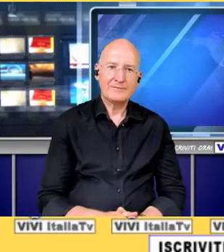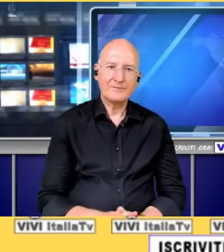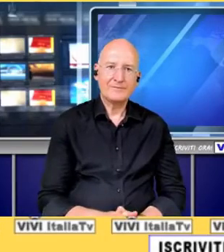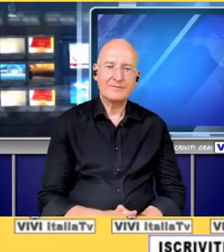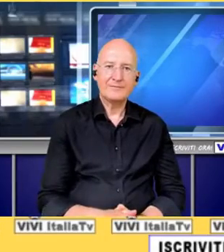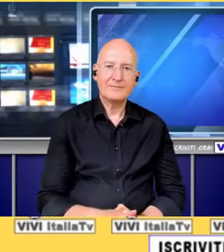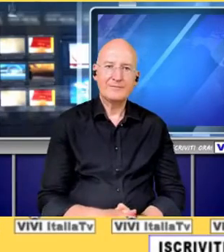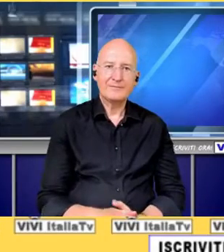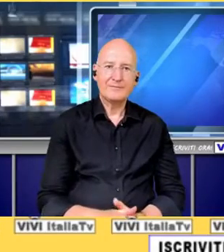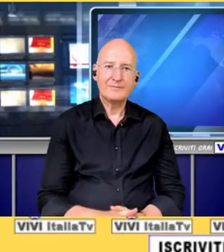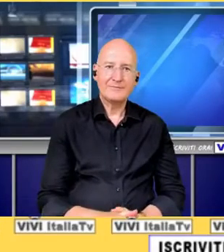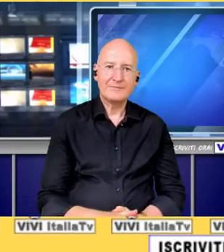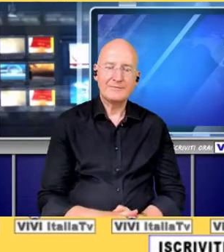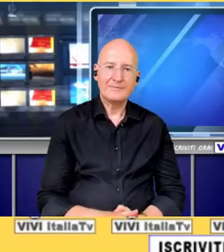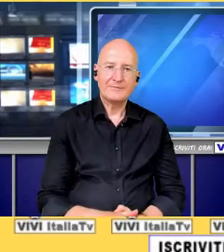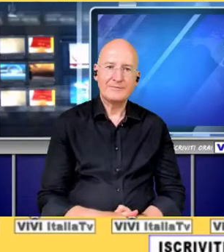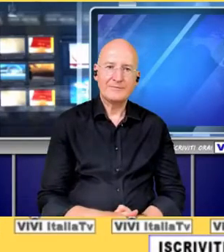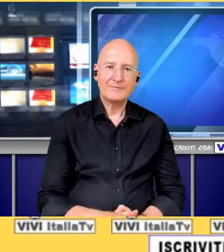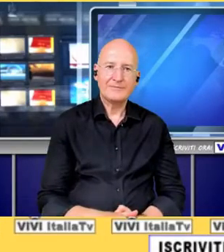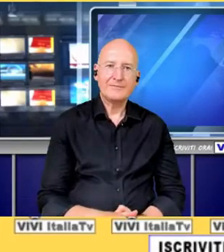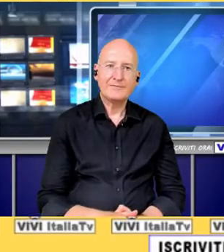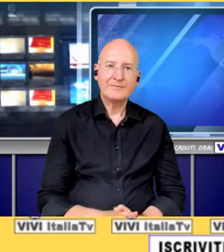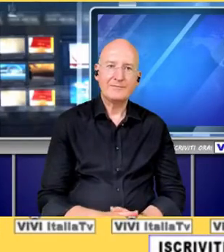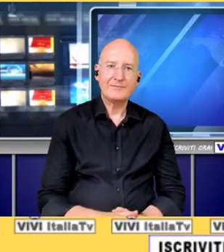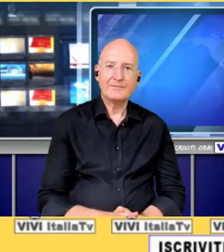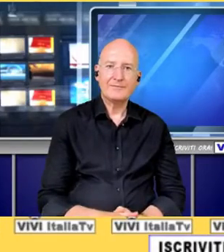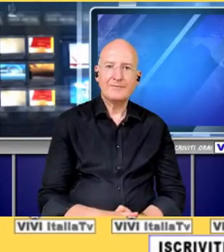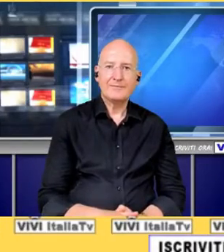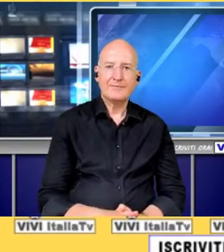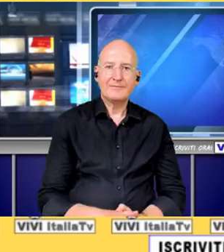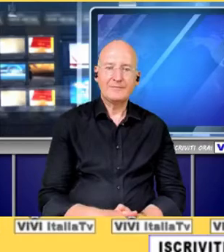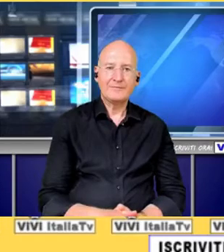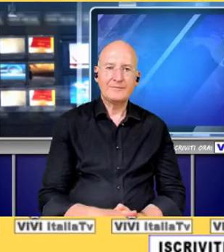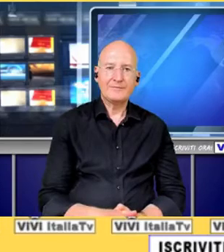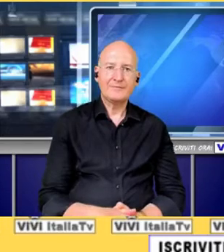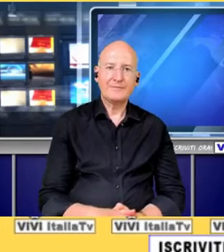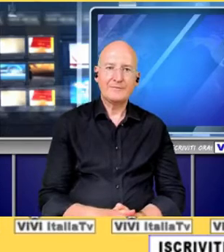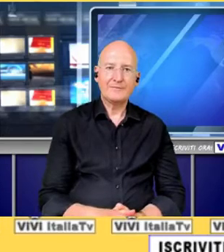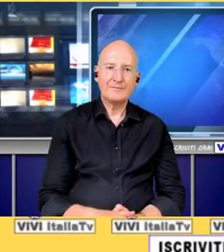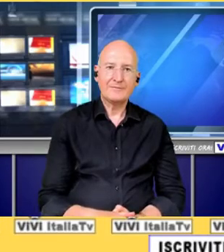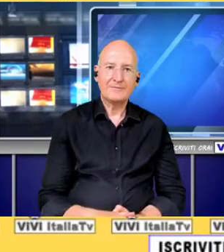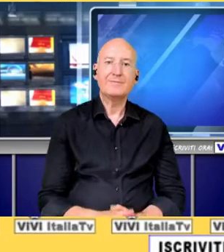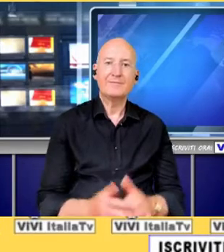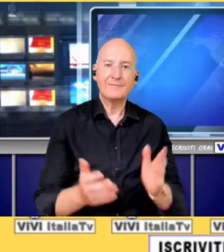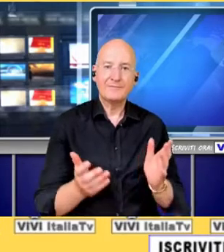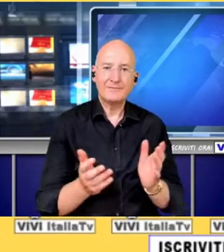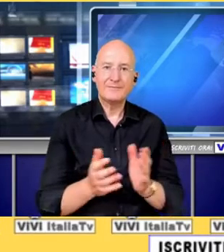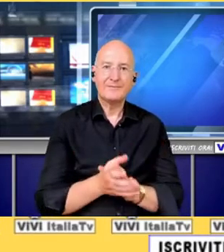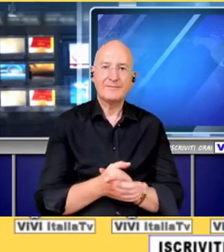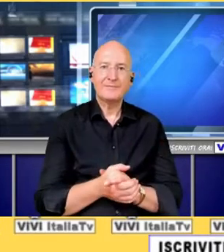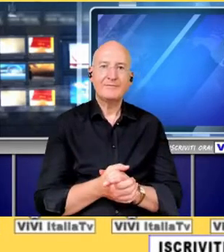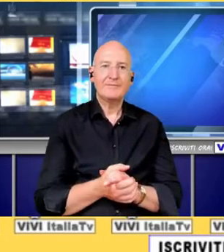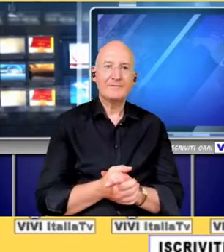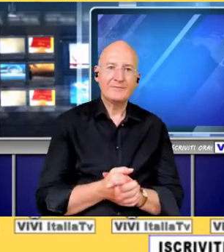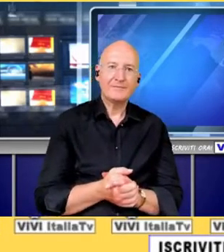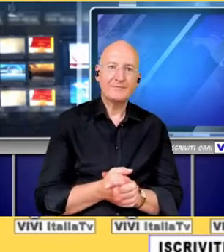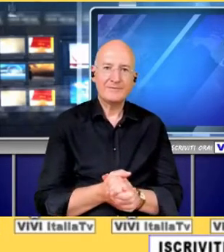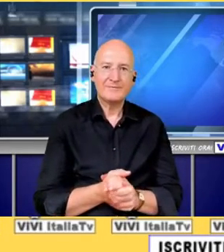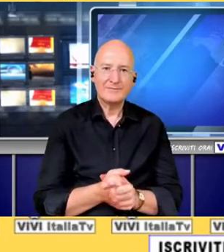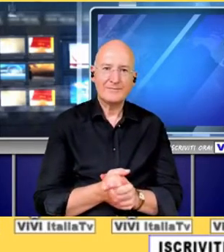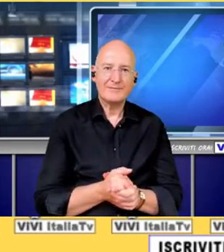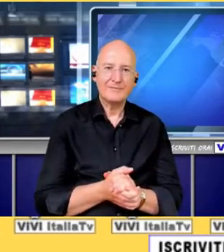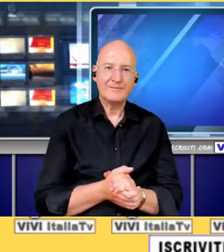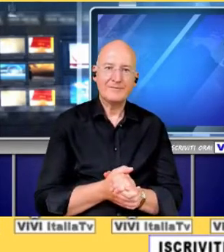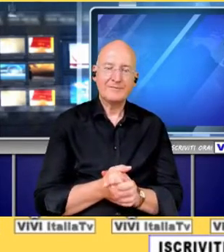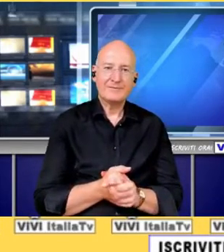noi avessimo più soldi, ma soprattutto, guardi, se avessimo più giovani, una merce rara